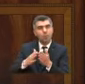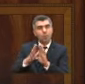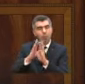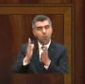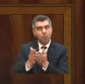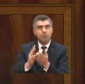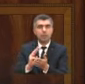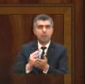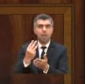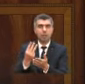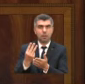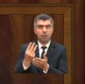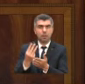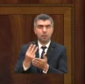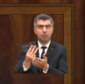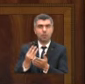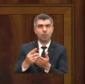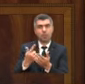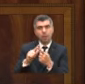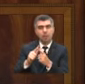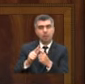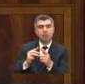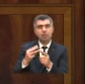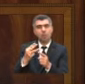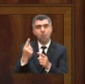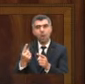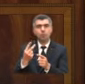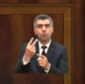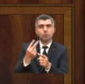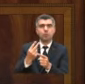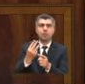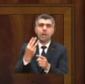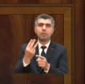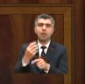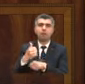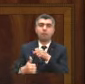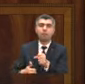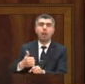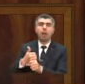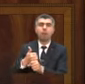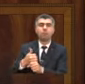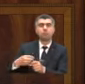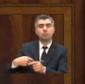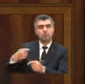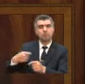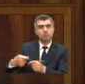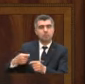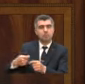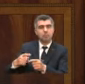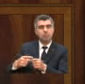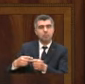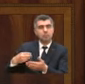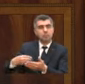الثلاث كلها مره واحده او ثلاث مرات في السنه، واخا هي مره واحده في السنه ولكن يخلصوها على ثلاثه ديال